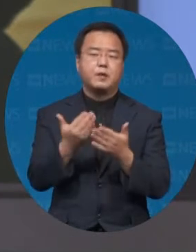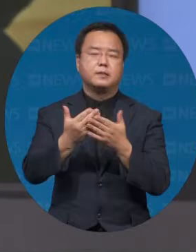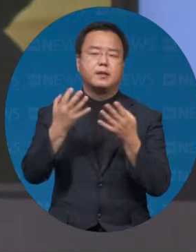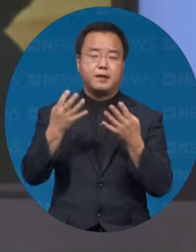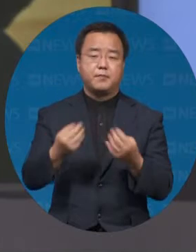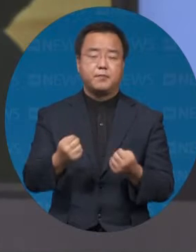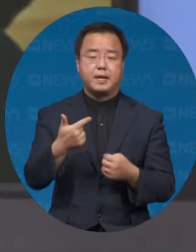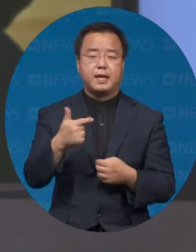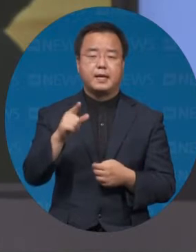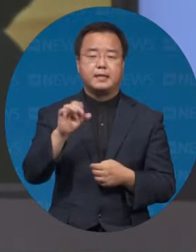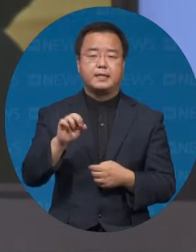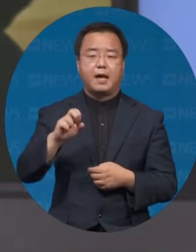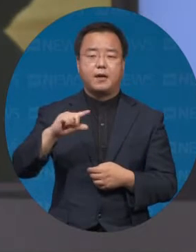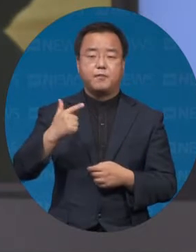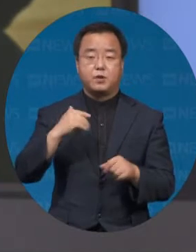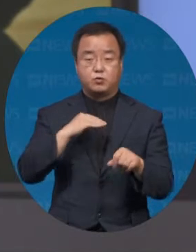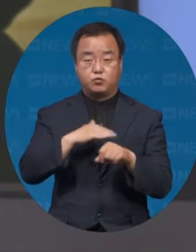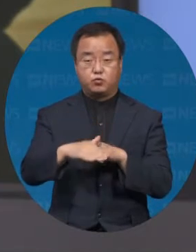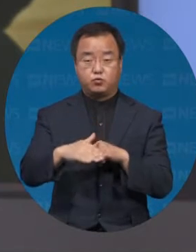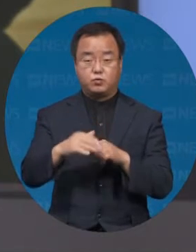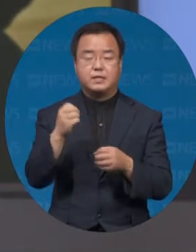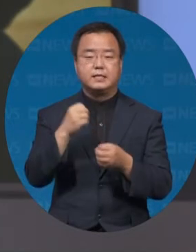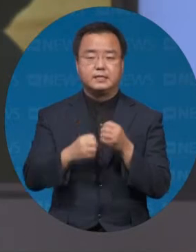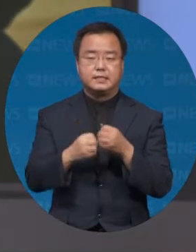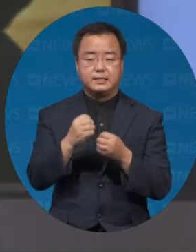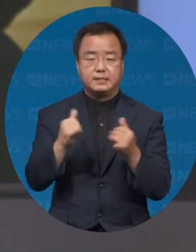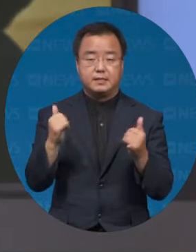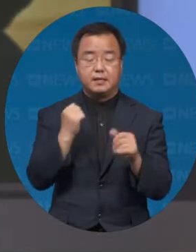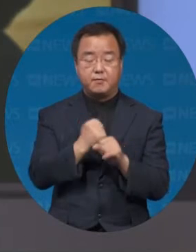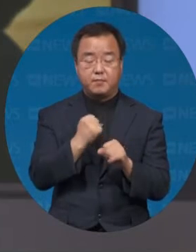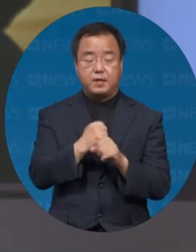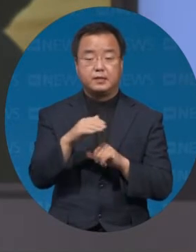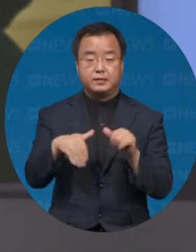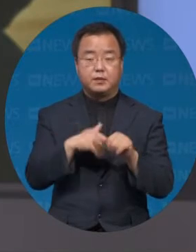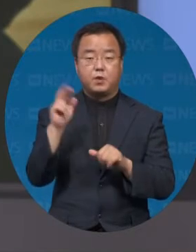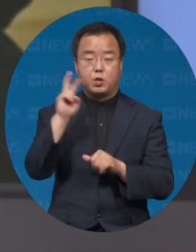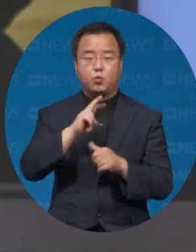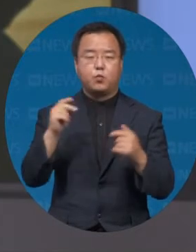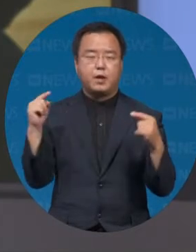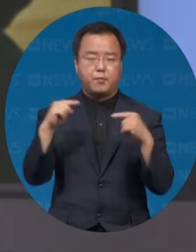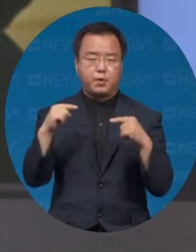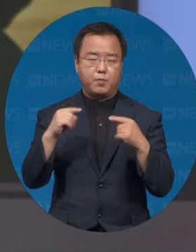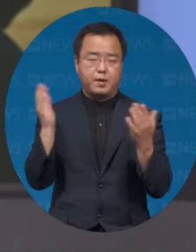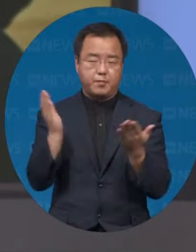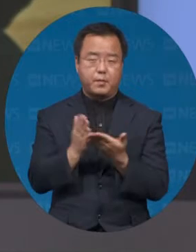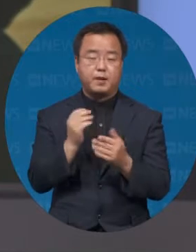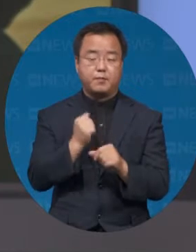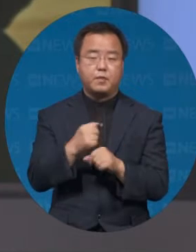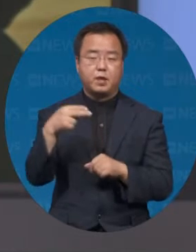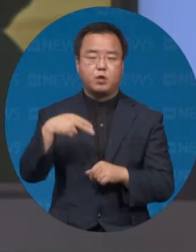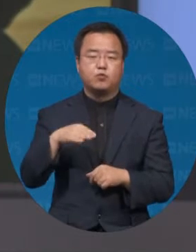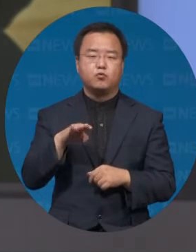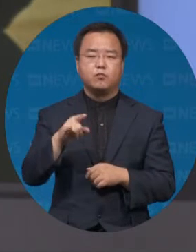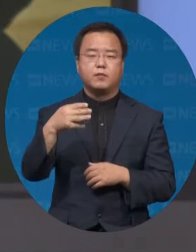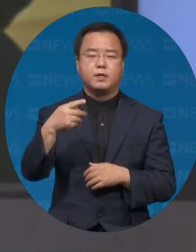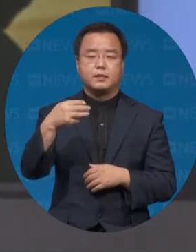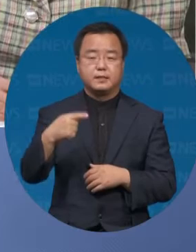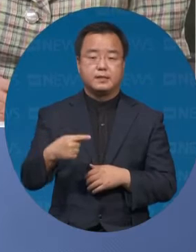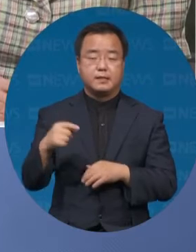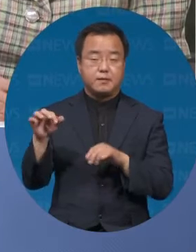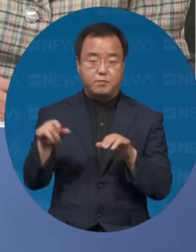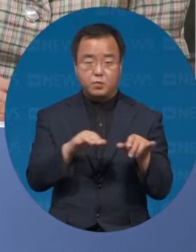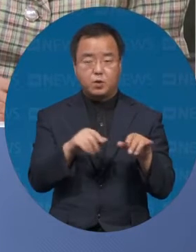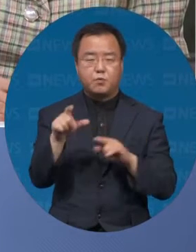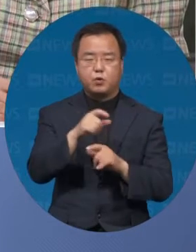낭만주의 시인들이 다져놓은 토양에 작곡가들이 멜로디를 붙여 꽃을 피웠죠. 슈베르트는 가곡에서 피아노 파트의 중요도를